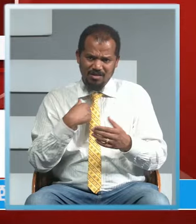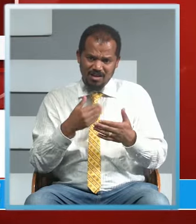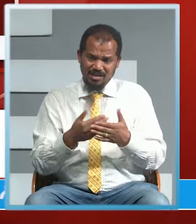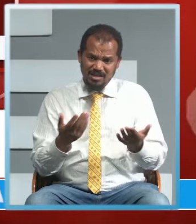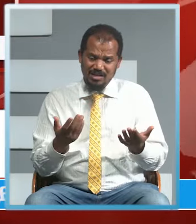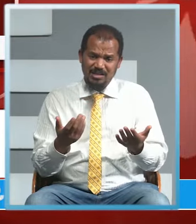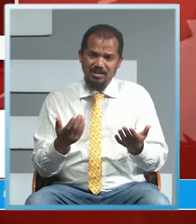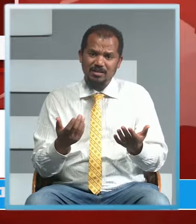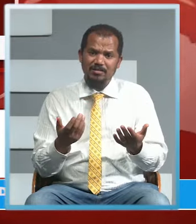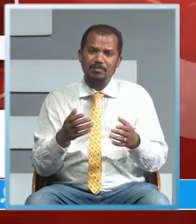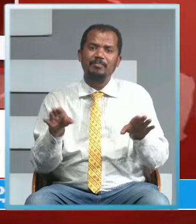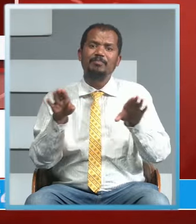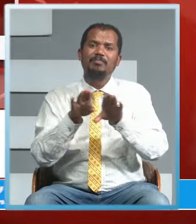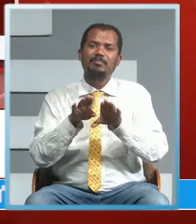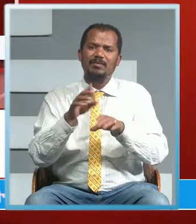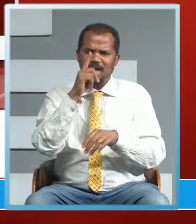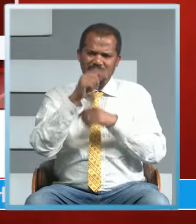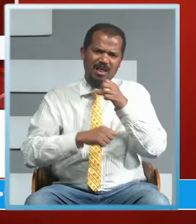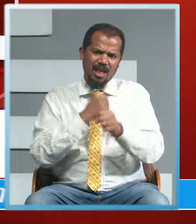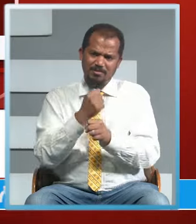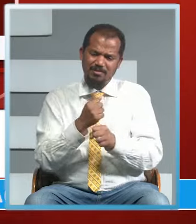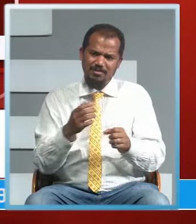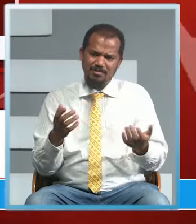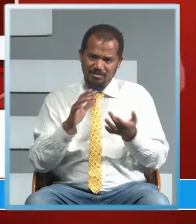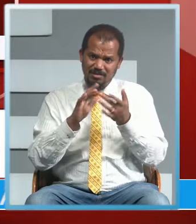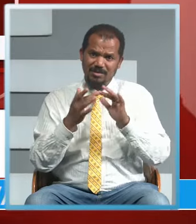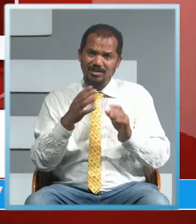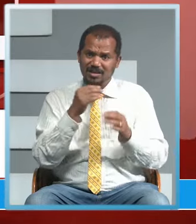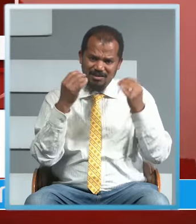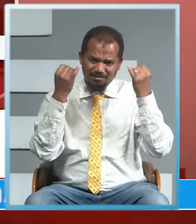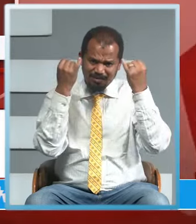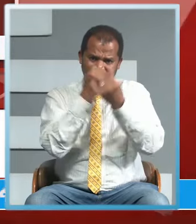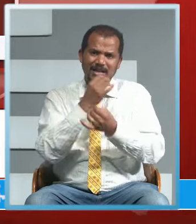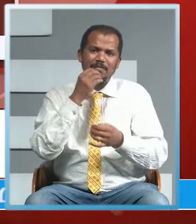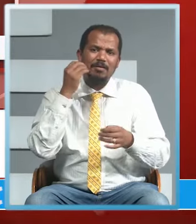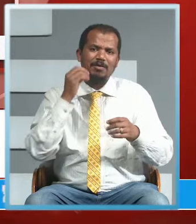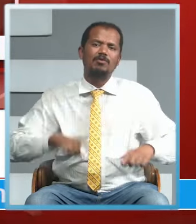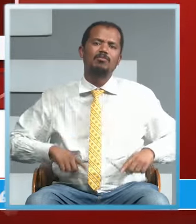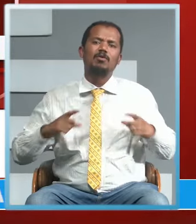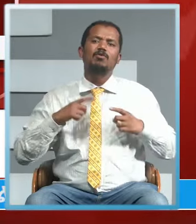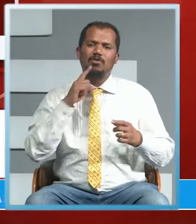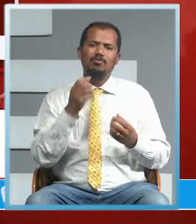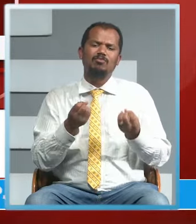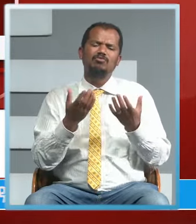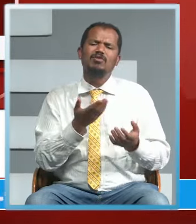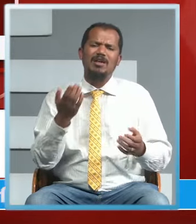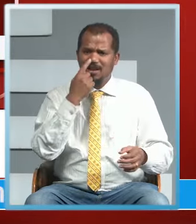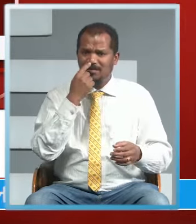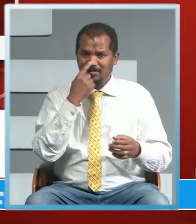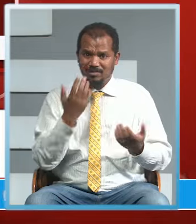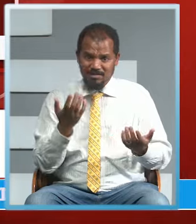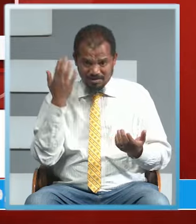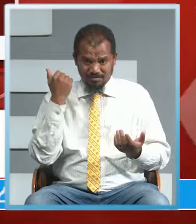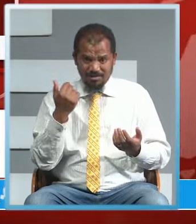ማለት ነው። ከተዘጋ አመታችን ማለት ነው። እኛ በኢንተርኔት እና በጨለማ ቤት መኖር ማለት ነው። ብዙ ነገር ለምደን ነበር። የለመድነውን